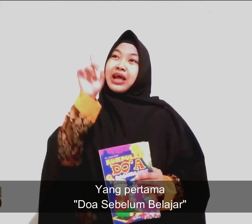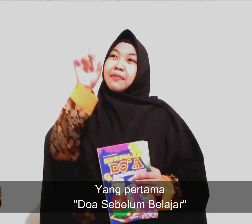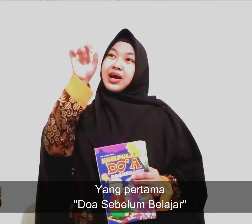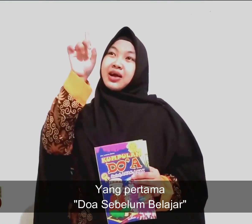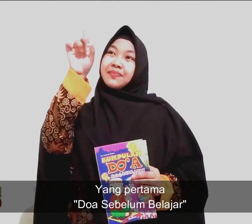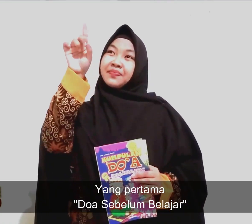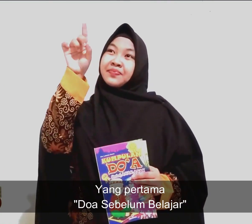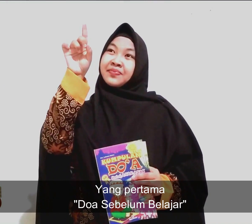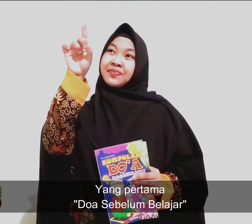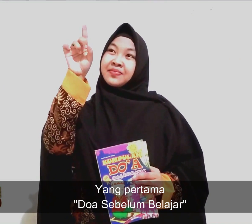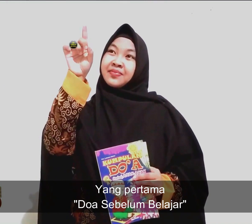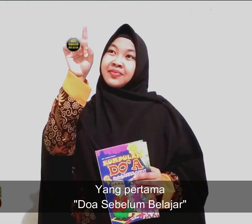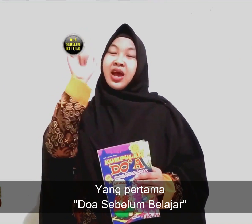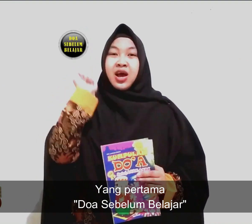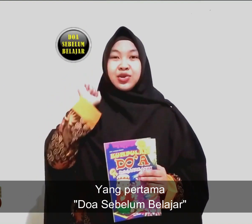Yang pertama,